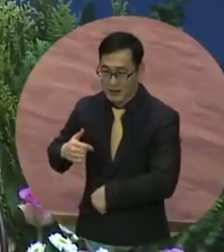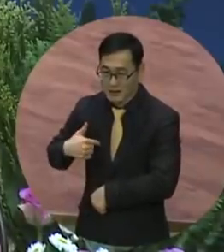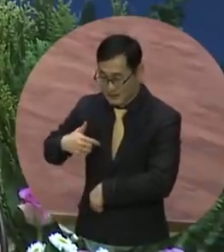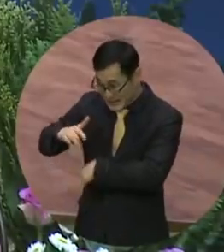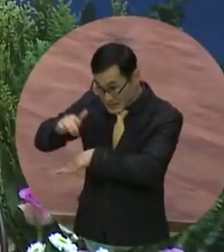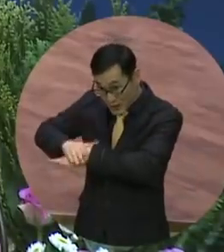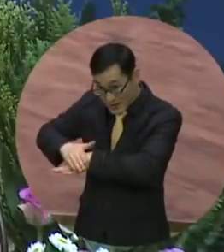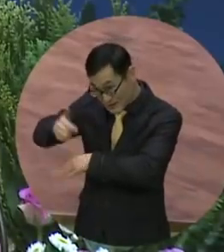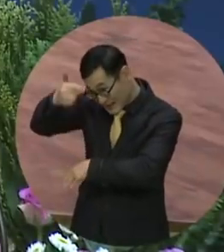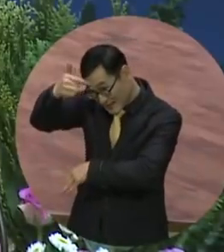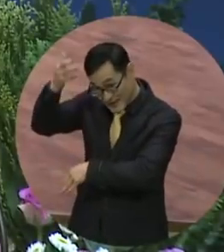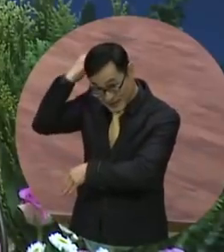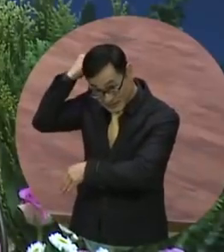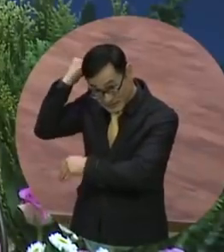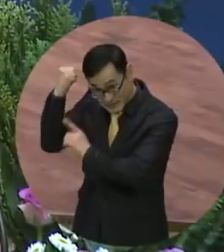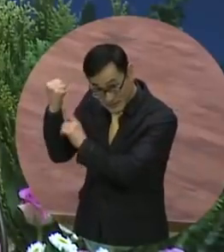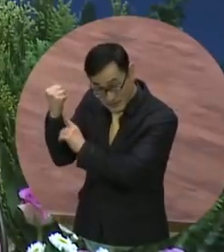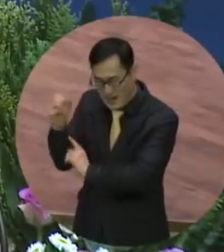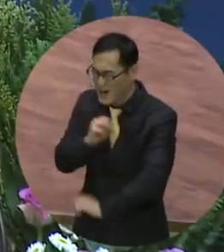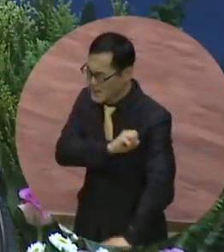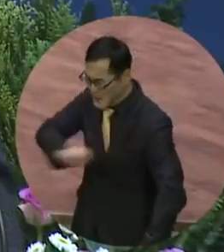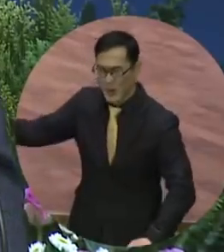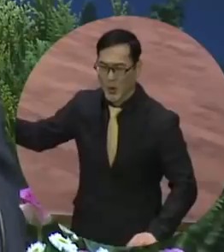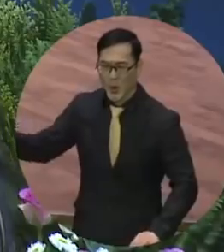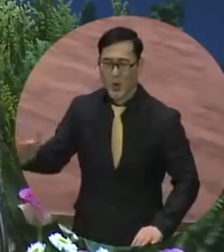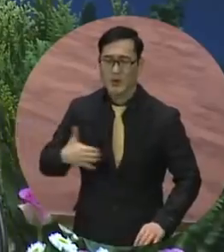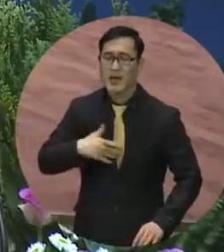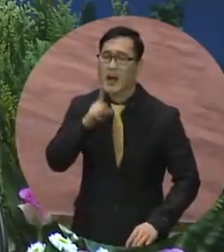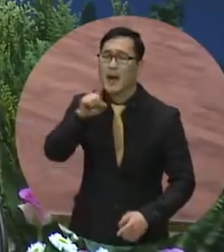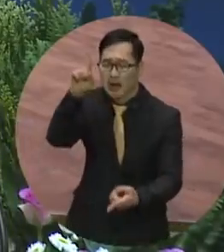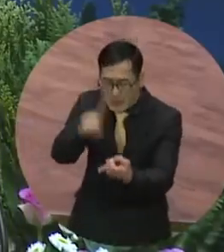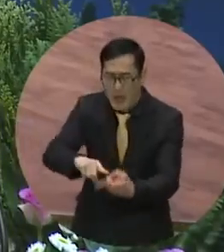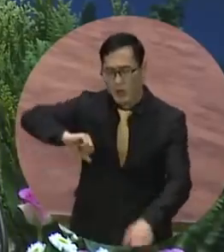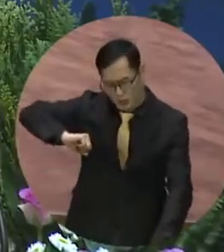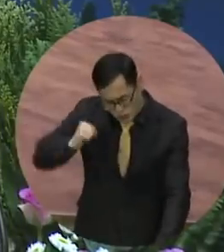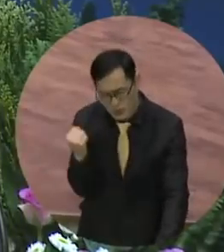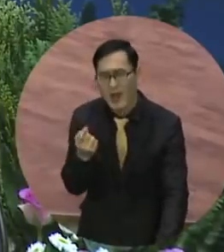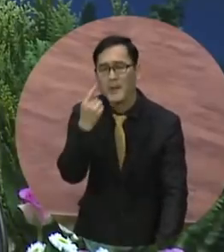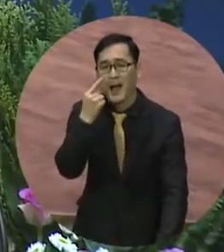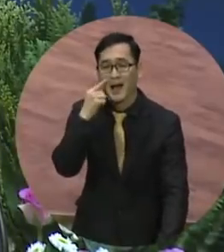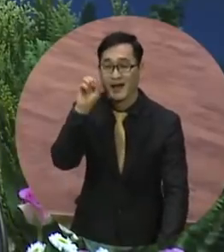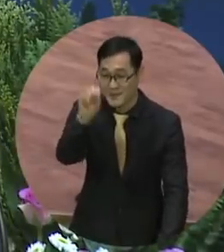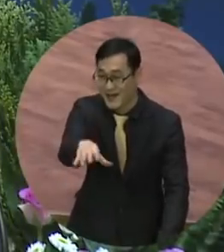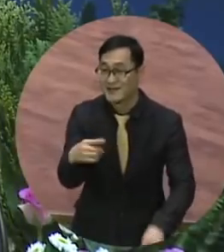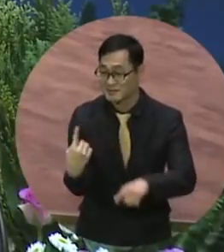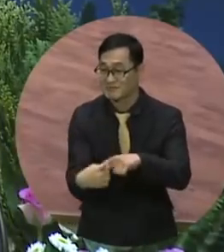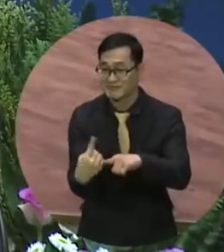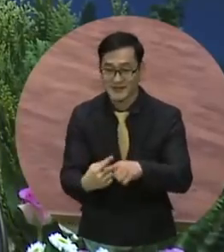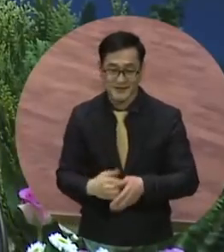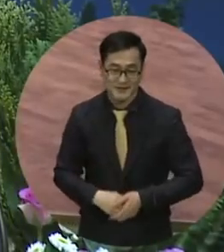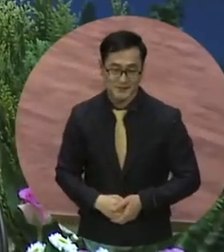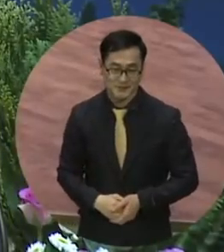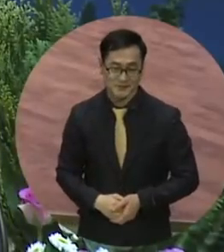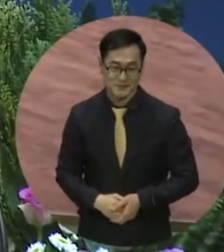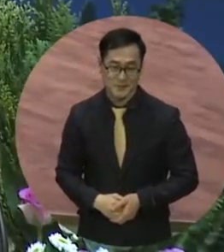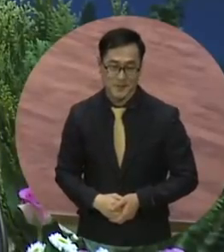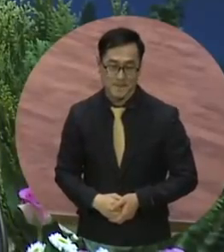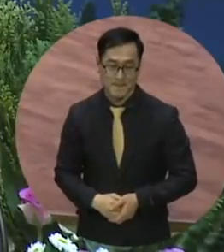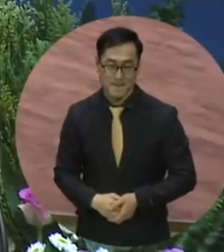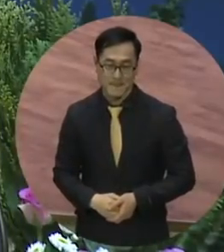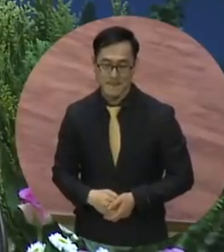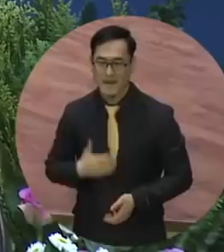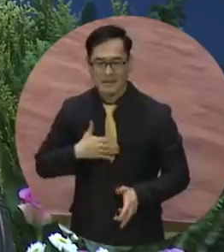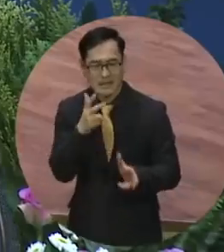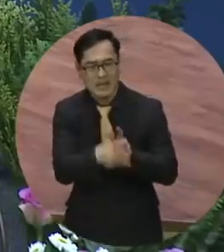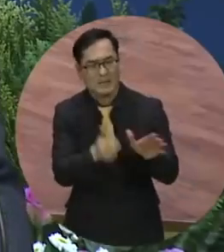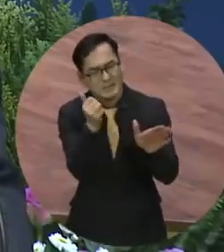빠져나와. 그거 다 내려놓고 말씀 따라가라. 나는 왜 이렇게 사업이 안